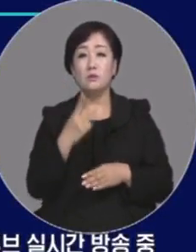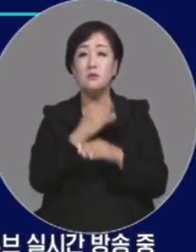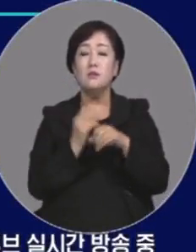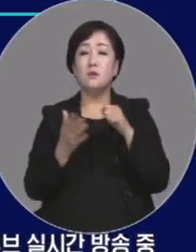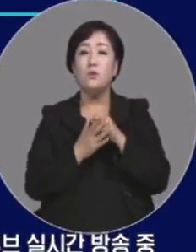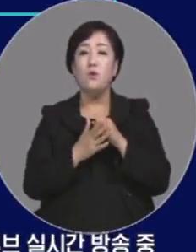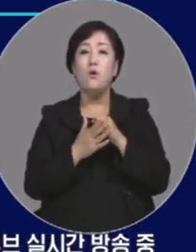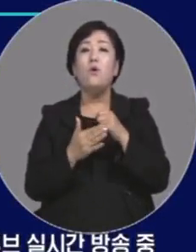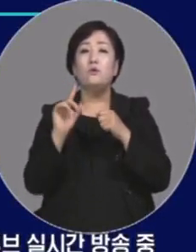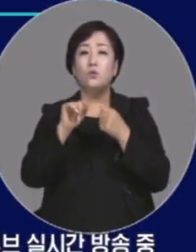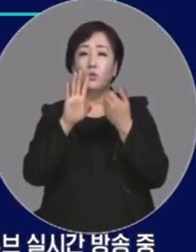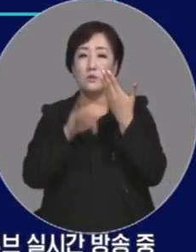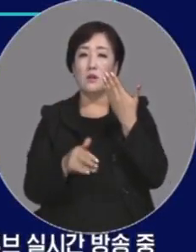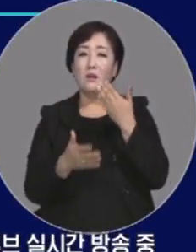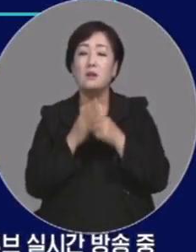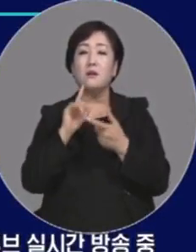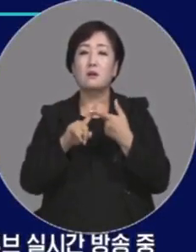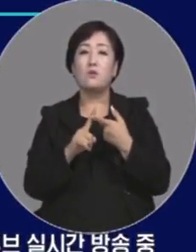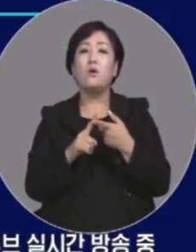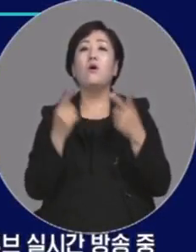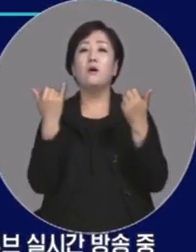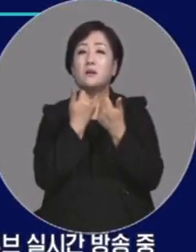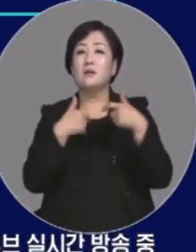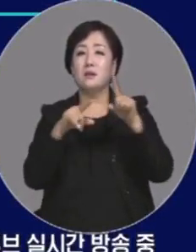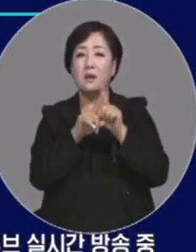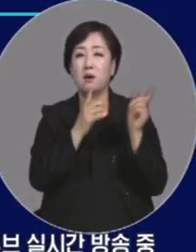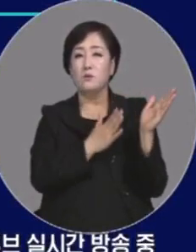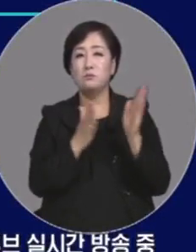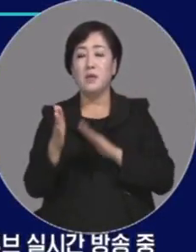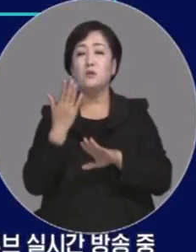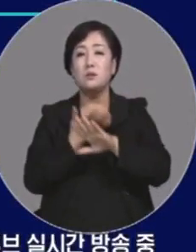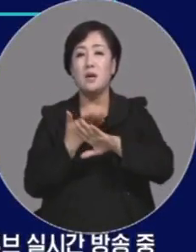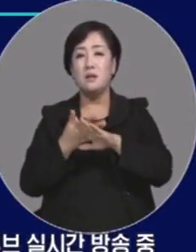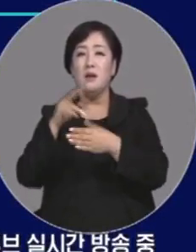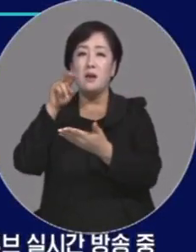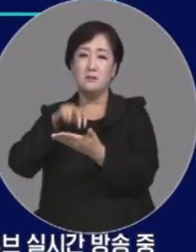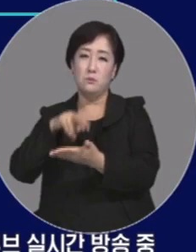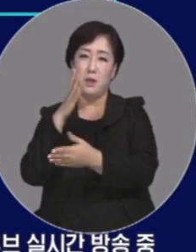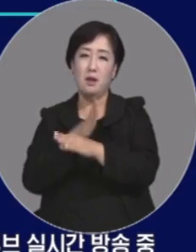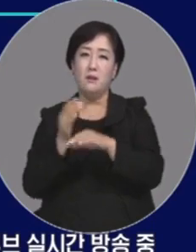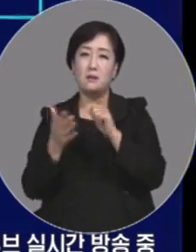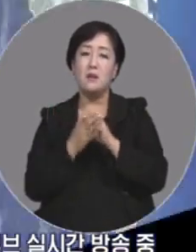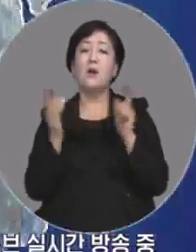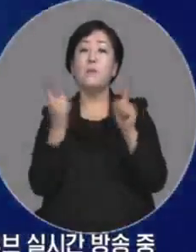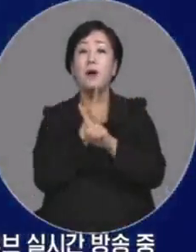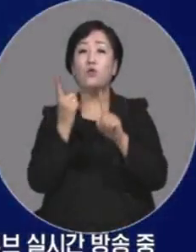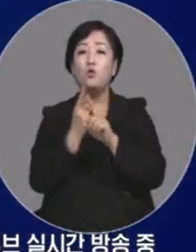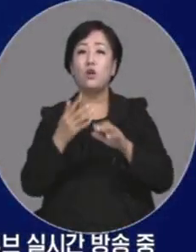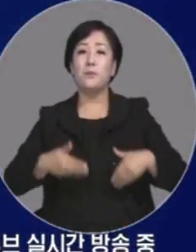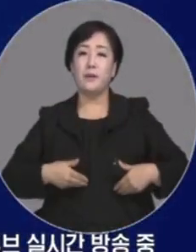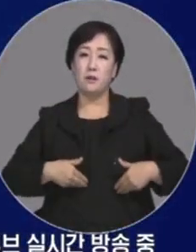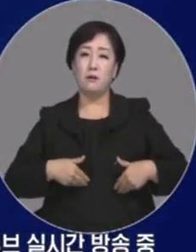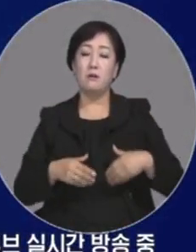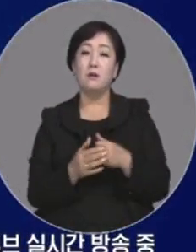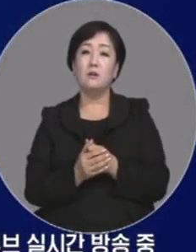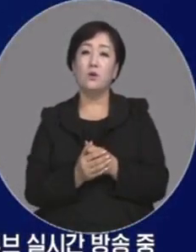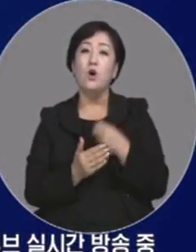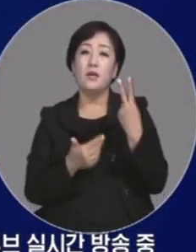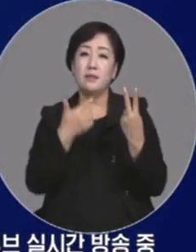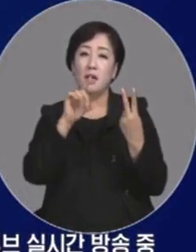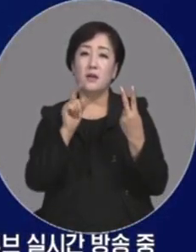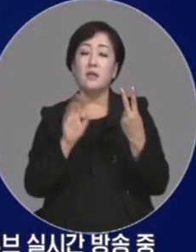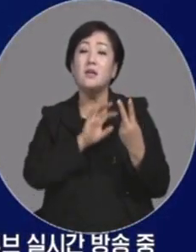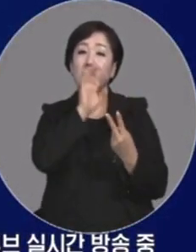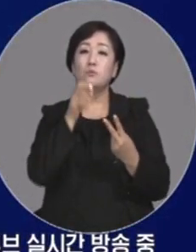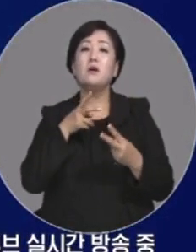고학년, 저학년을 따로 태우다 보니 형제 자매라도 따로 타야 하는 점은 개선 과제로 꼽힙니다. 2학기에 통학버스